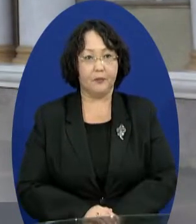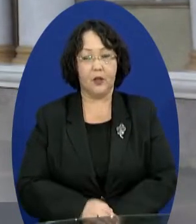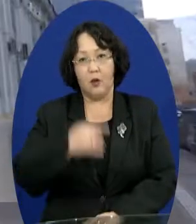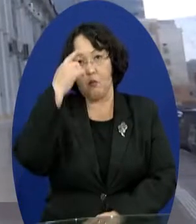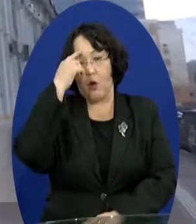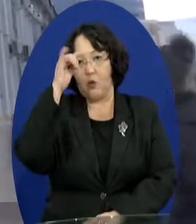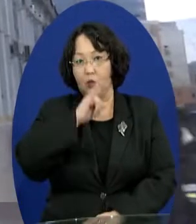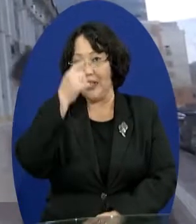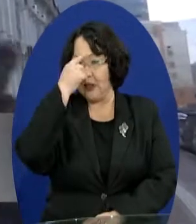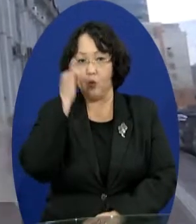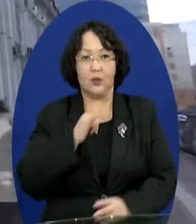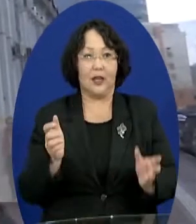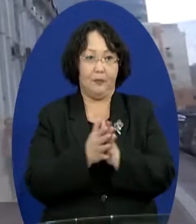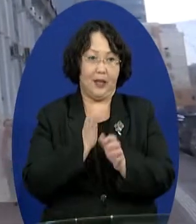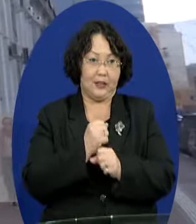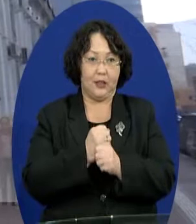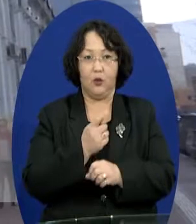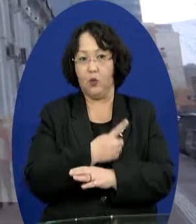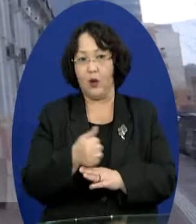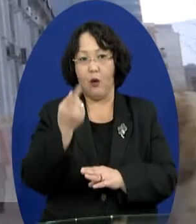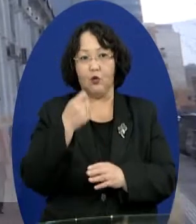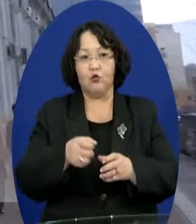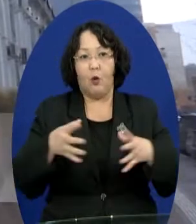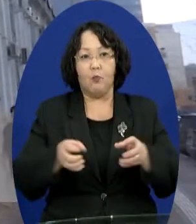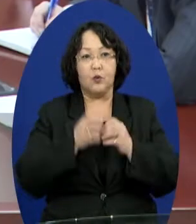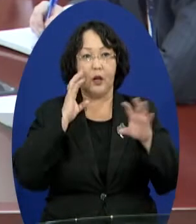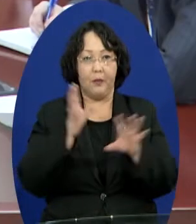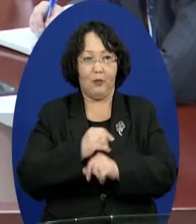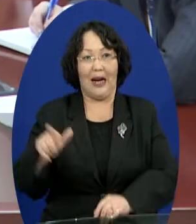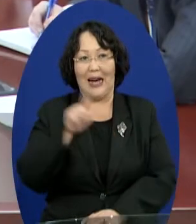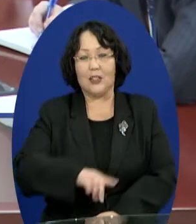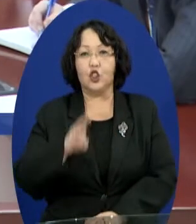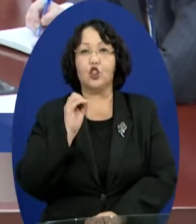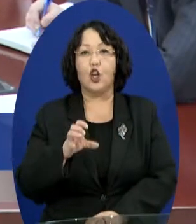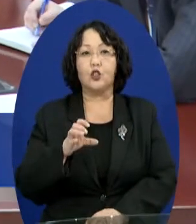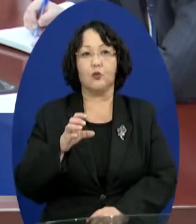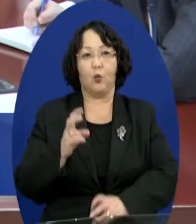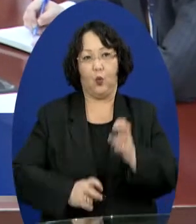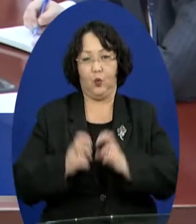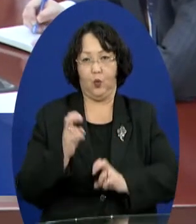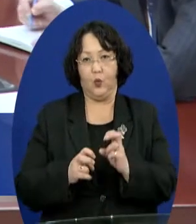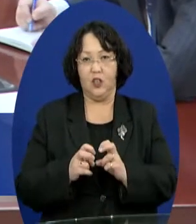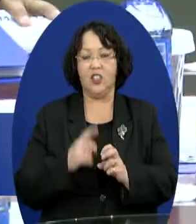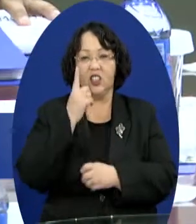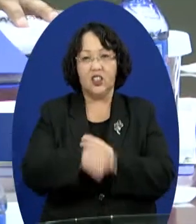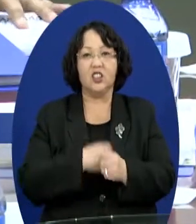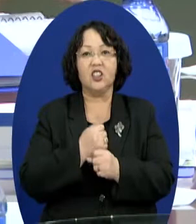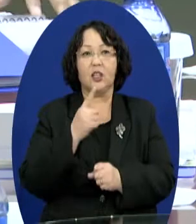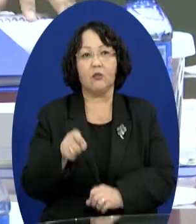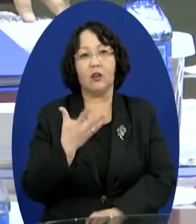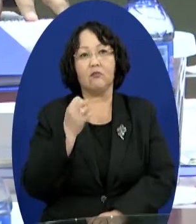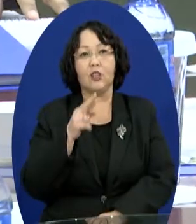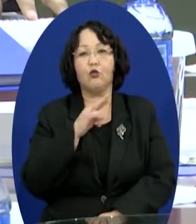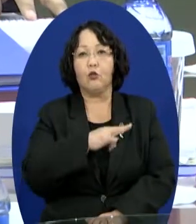Монгол нэгдлэг хоёр улсын хамт ажиллахааны үр дүнд хэрэгжиж байгаа хамгийн том бүтээн байгуулалт бол газрын тос боловсруулах үйлдвэр. Жилд 1.5 сая тонн тос боловсруулах